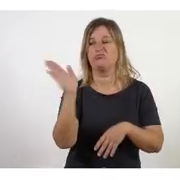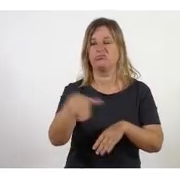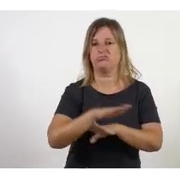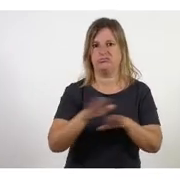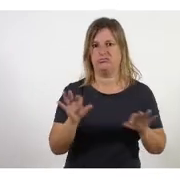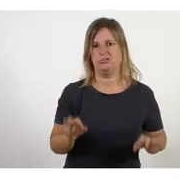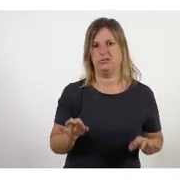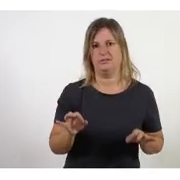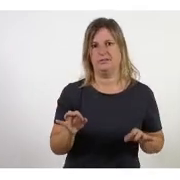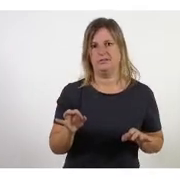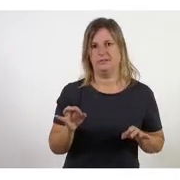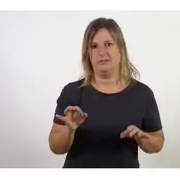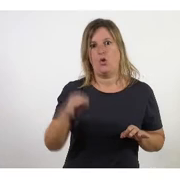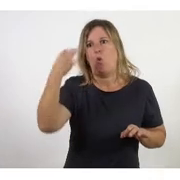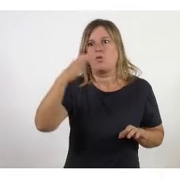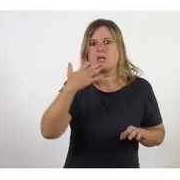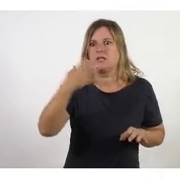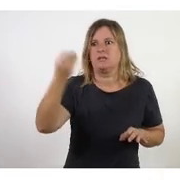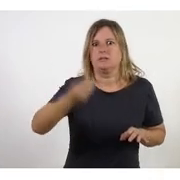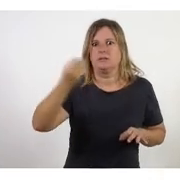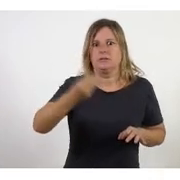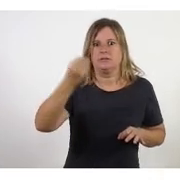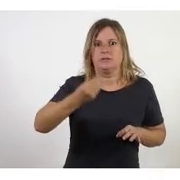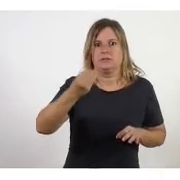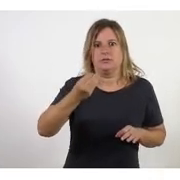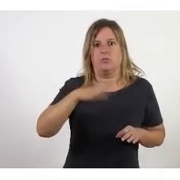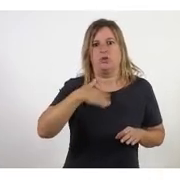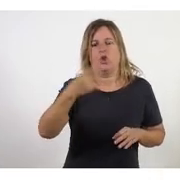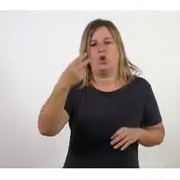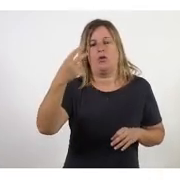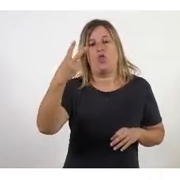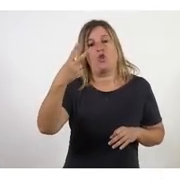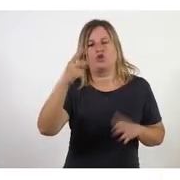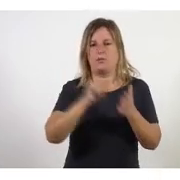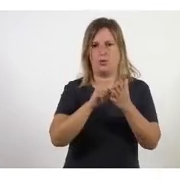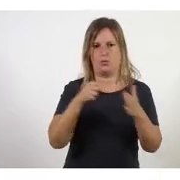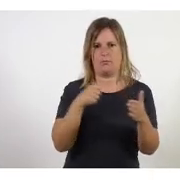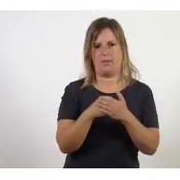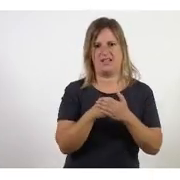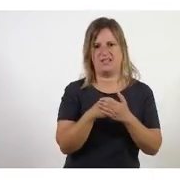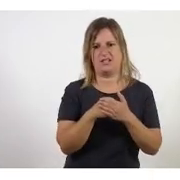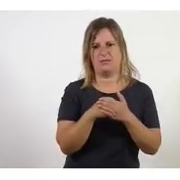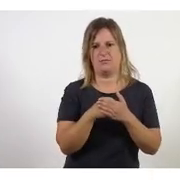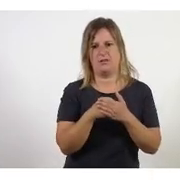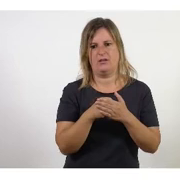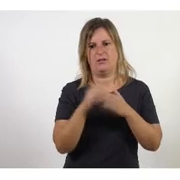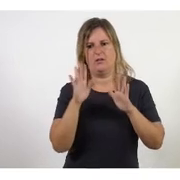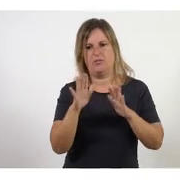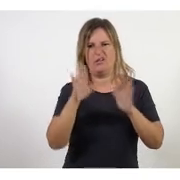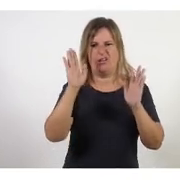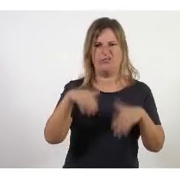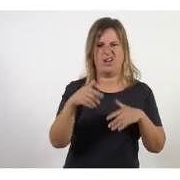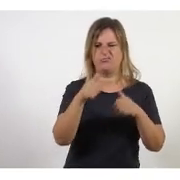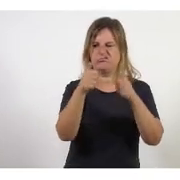podeu condensar-la, endavant, estireu fins als 2. Però més enllà de 2 minuts, el mòbil és, faig scroll, faig clic,